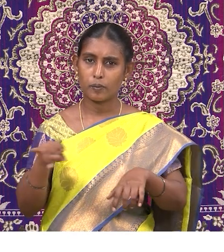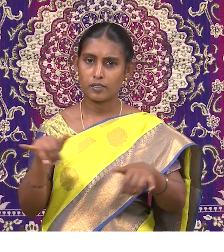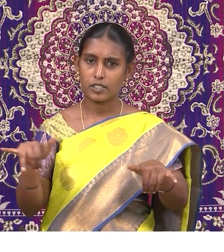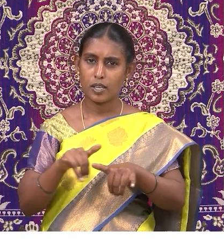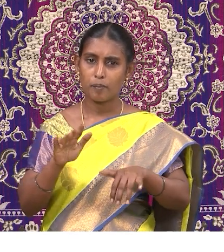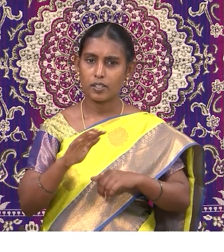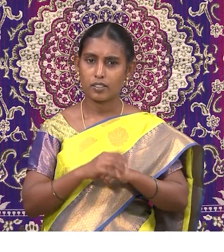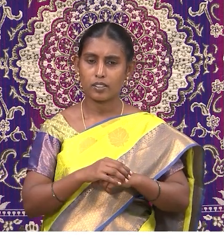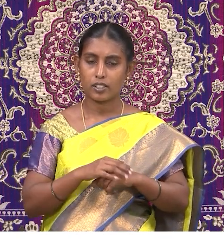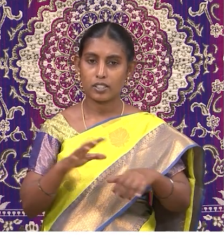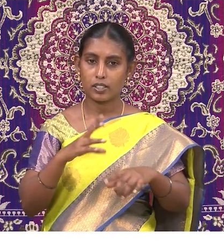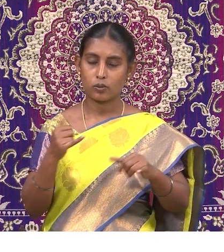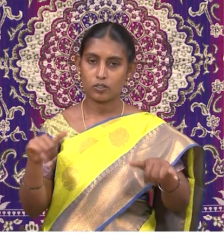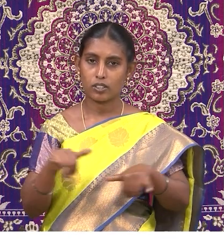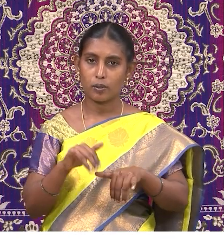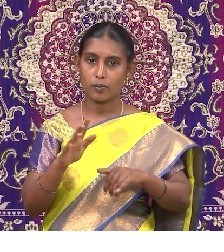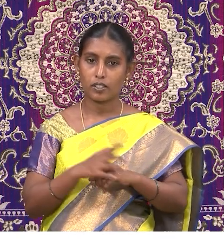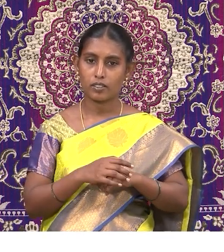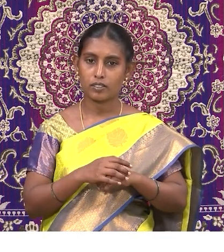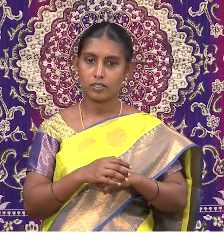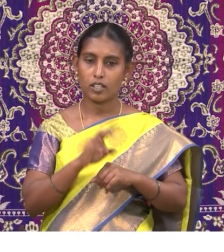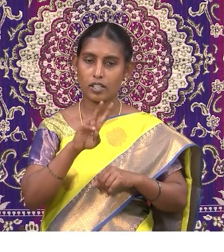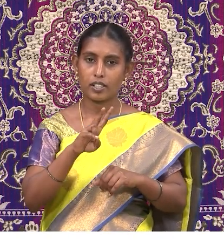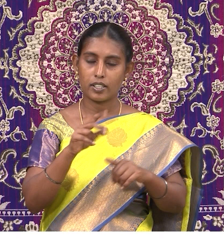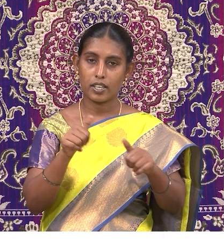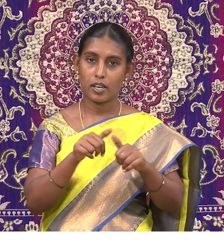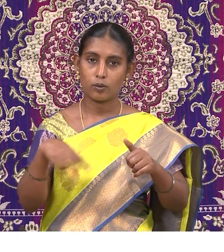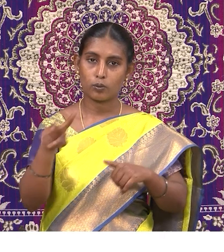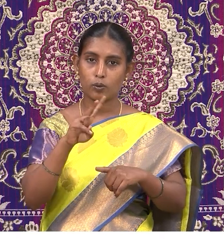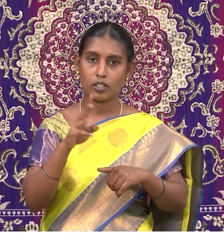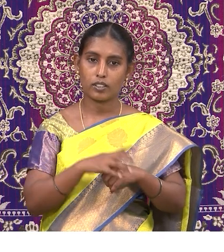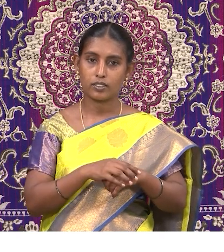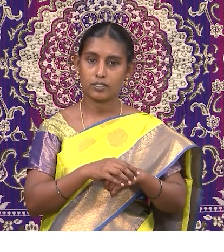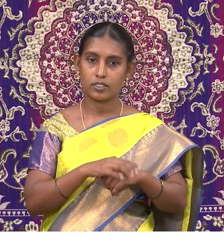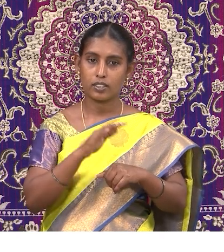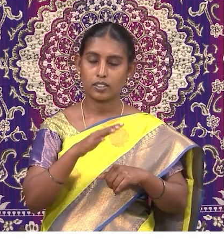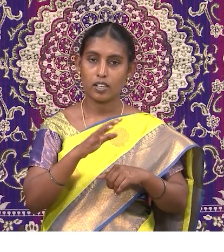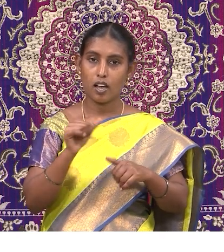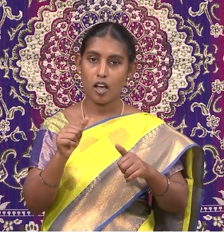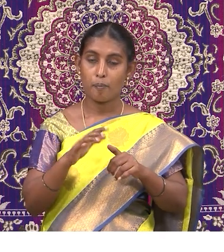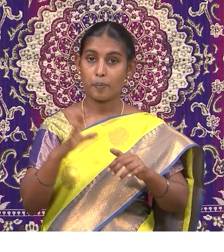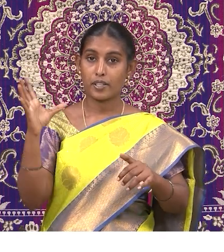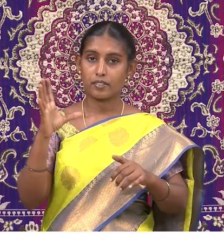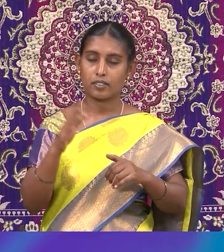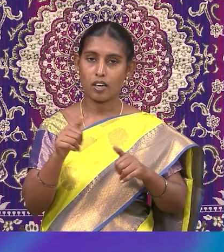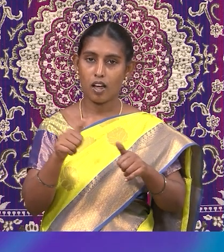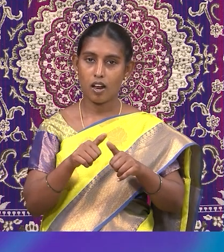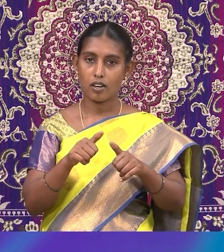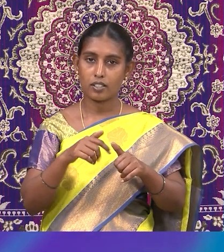என்ன, மீச்சிறு பொது மடங்கு என்ன, ஏ ஸ்கொயர். அடுக்கில் பெருசாக எடுத்துக்கணும், அது உங்களுக்கு நல்லா